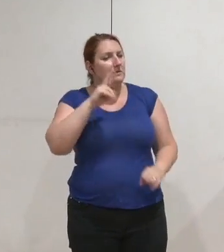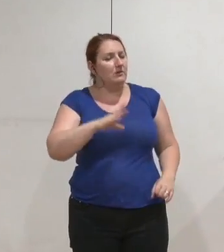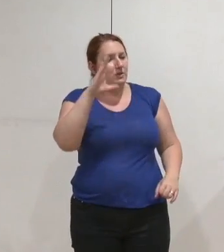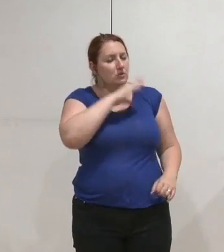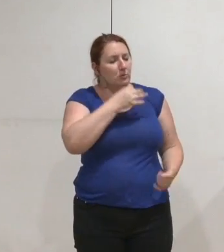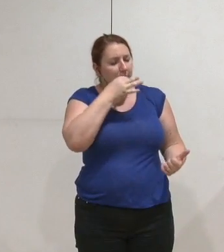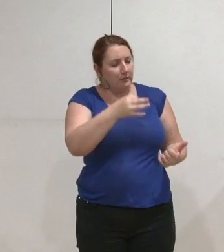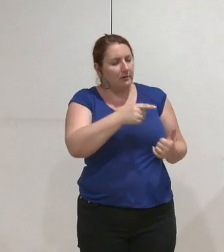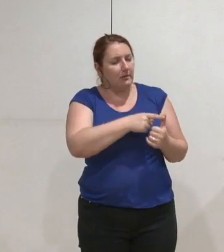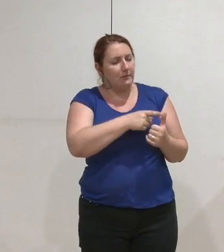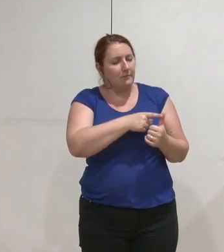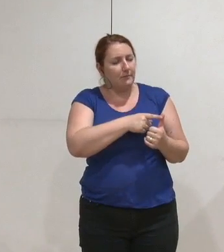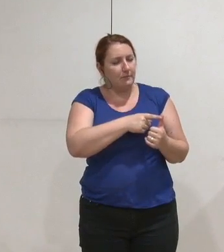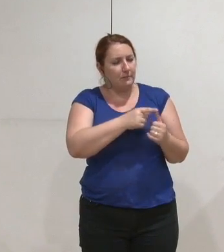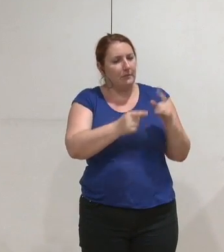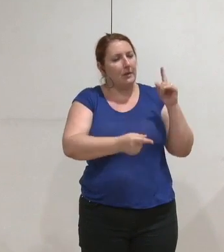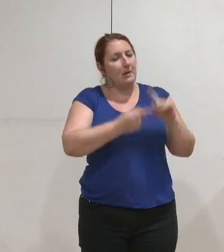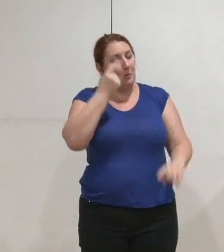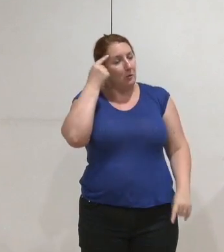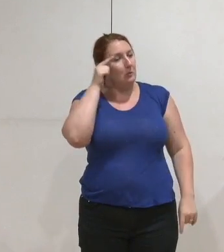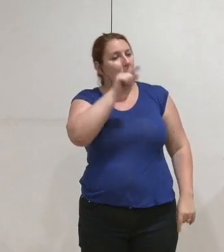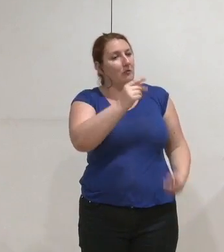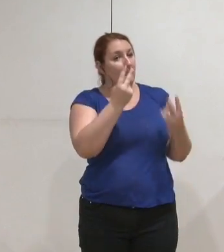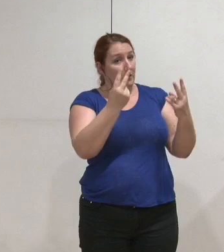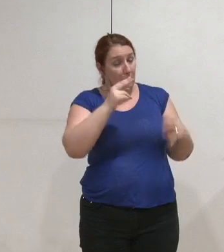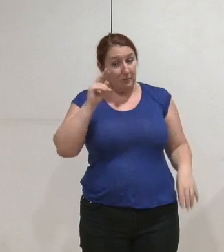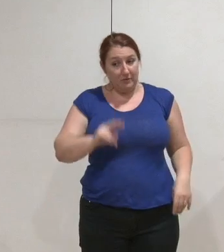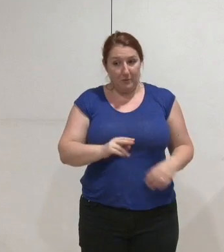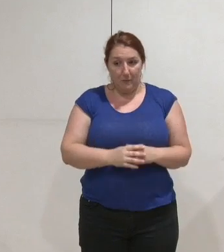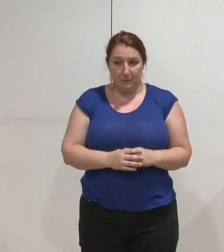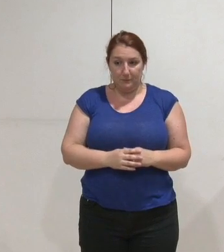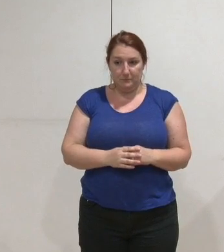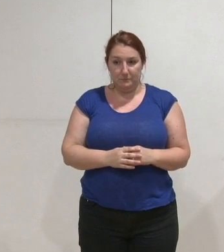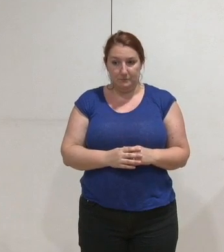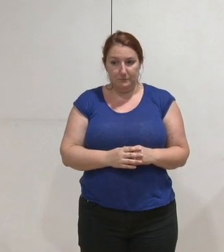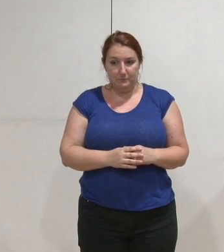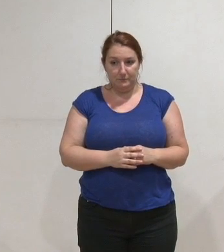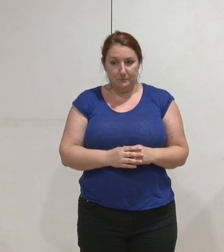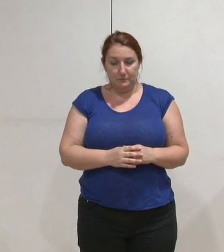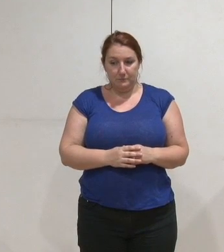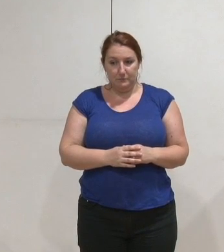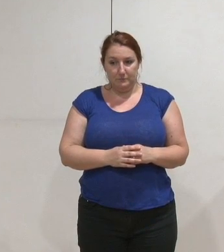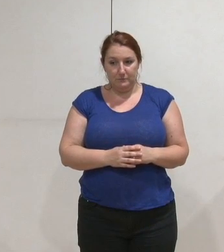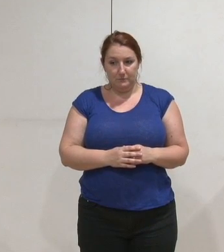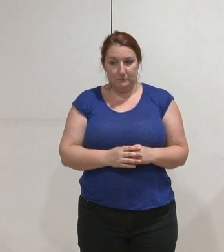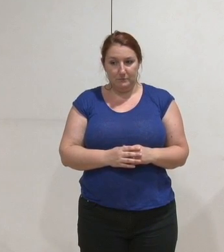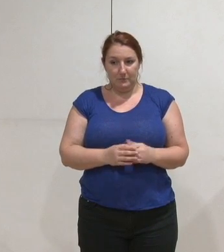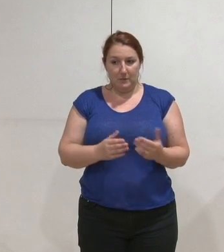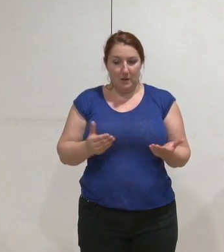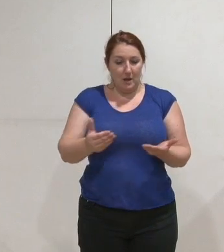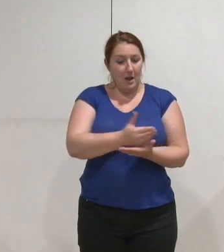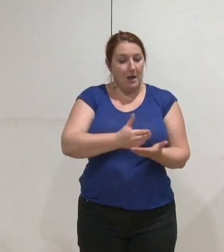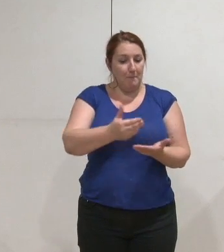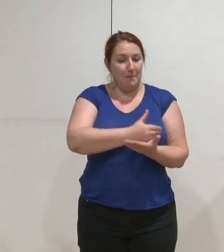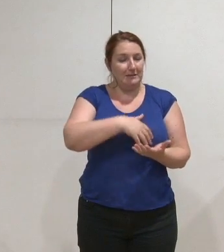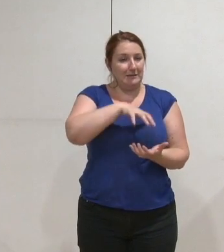une une chose et qui est à mettre à votre crédit mais vraiment c'est le volume important de la masse salariale qui